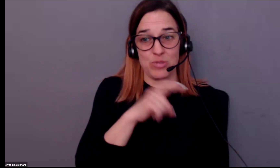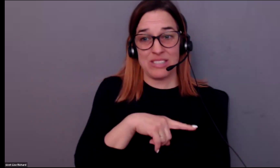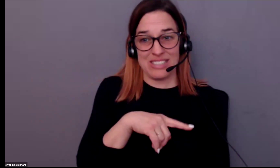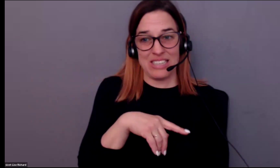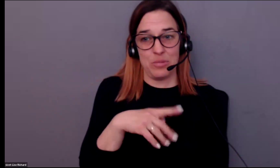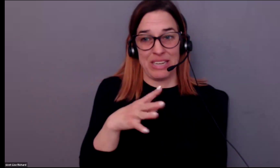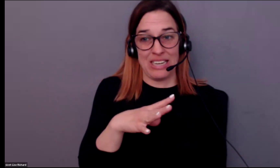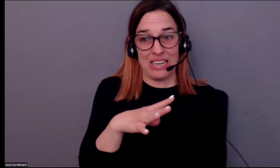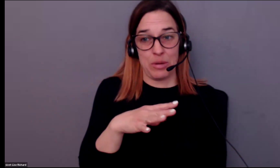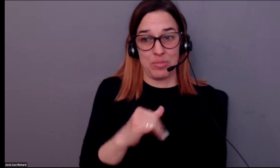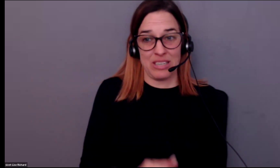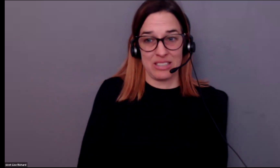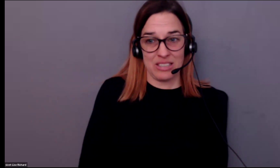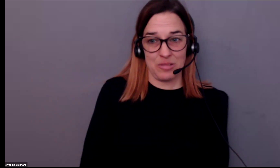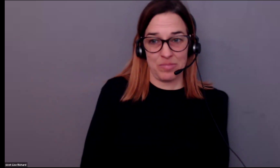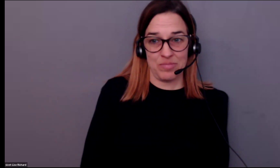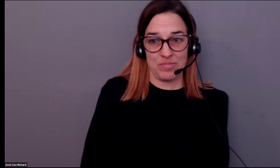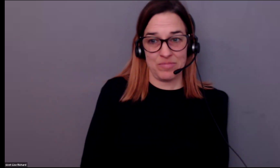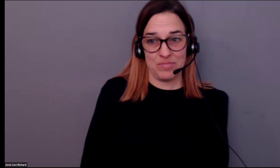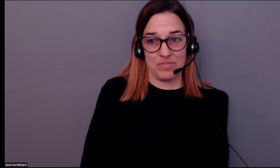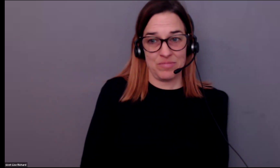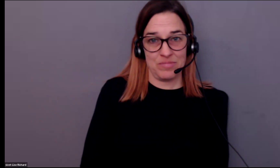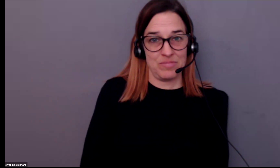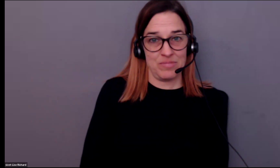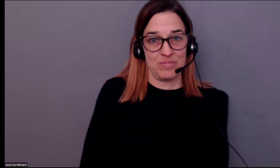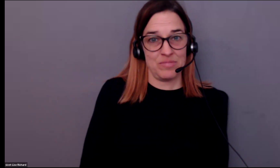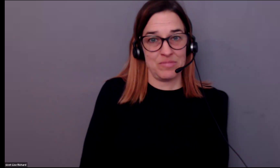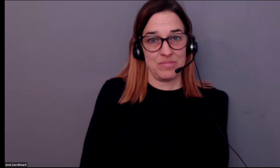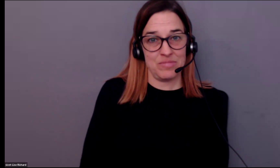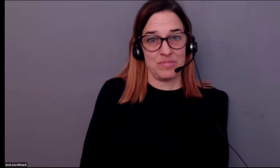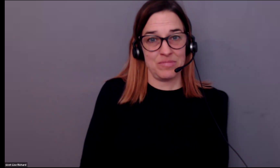Là, c'est un peu difficile, mais là, en même temps, tu sais.